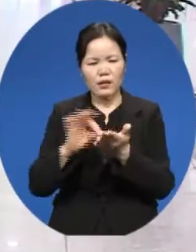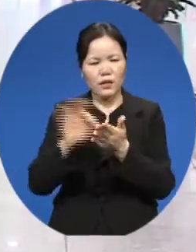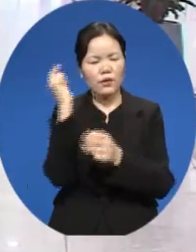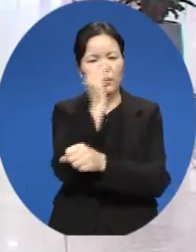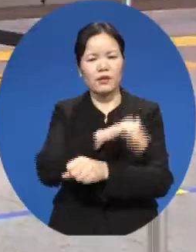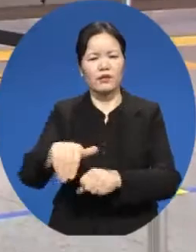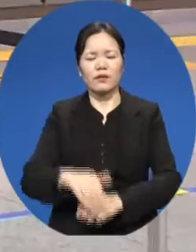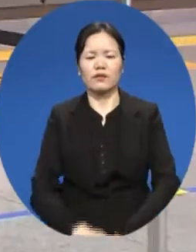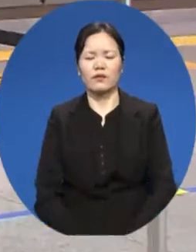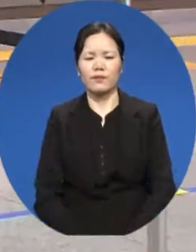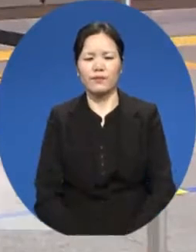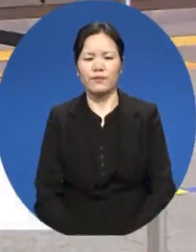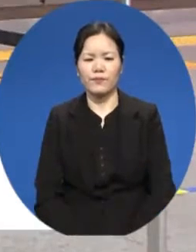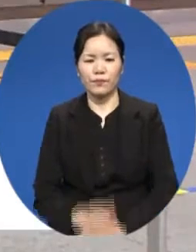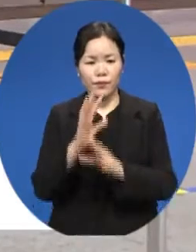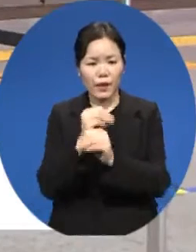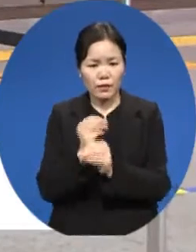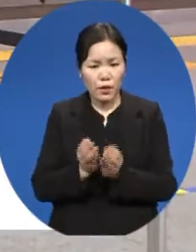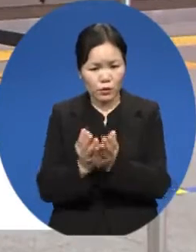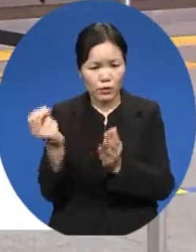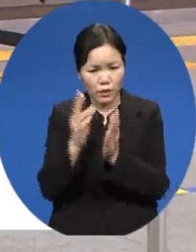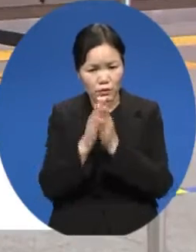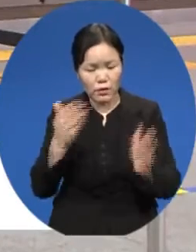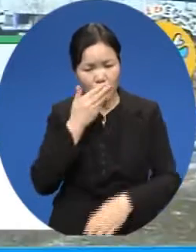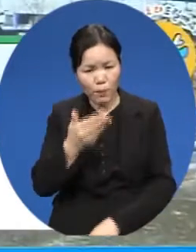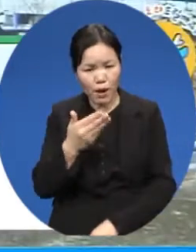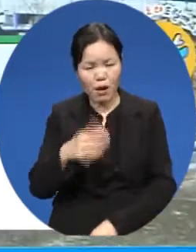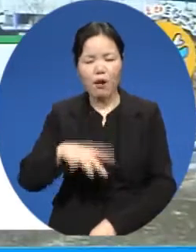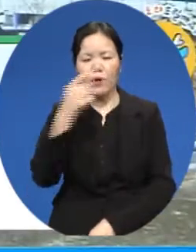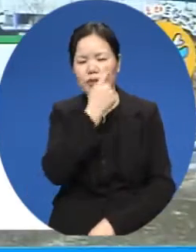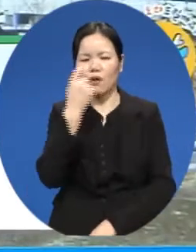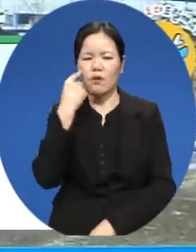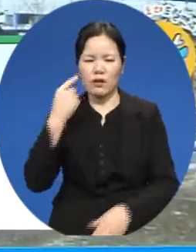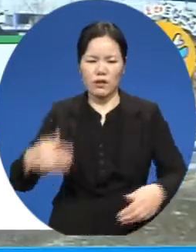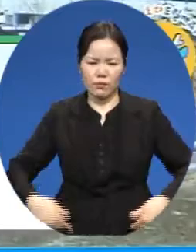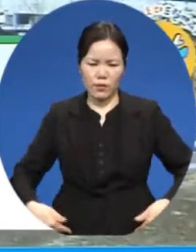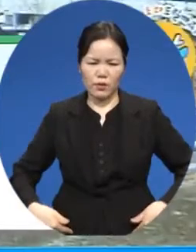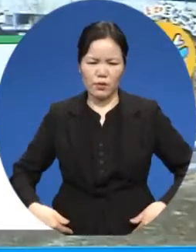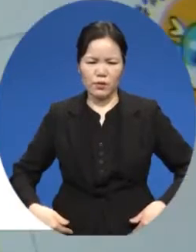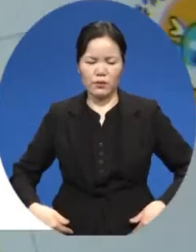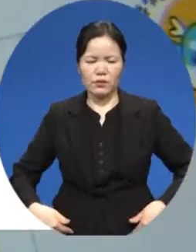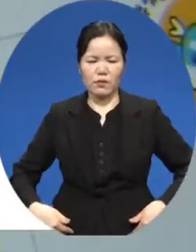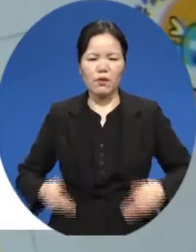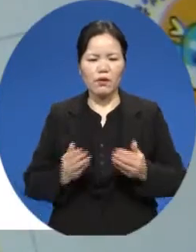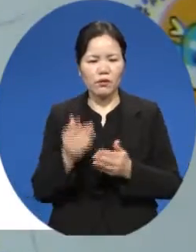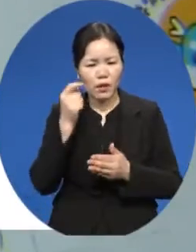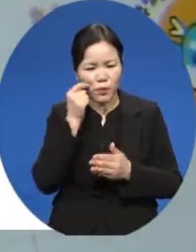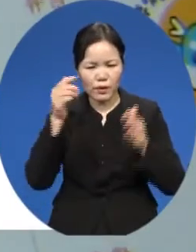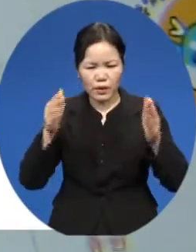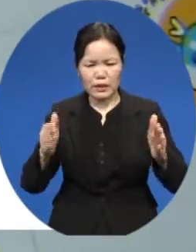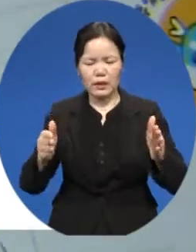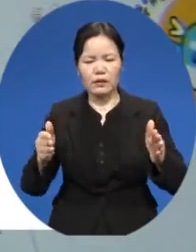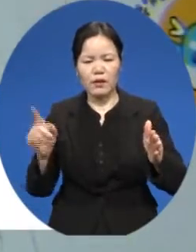방침입니다. 언제쯤 운항이 재개 가능한지 이 시점이 먼저 확인이 돼야 그럼 이 비어있는